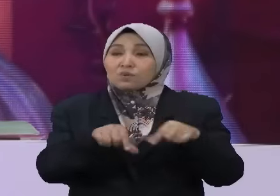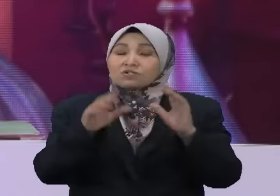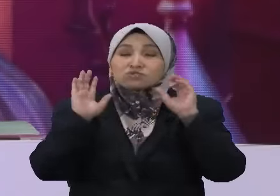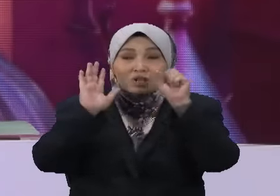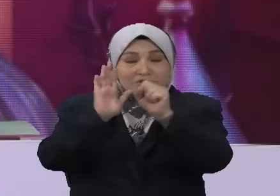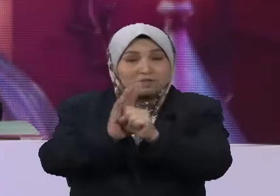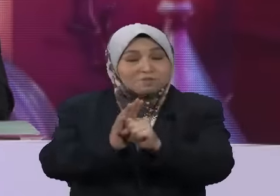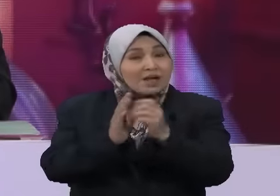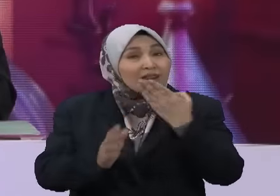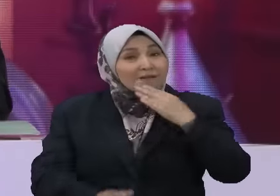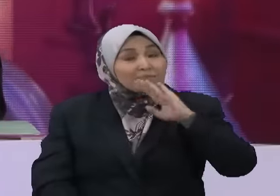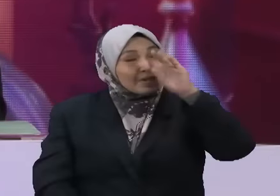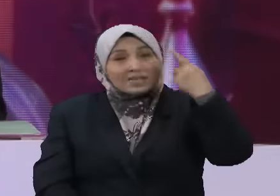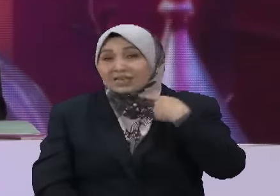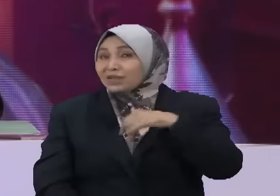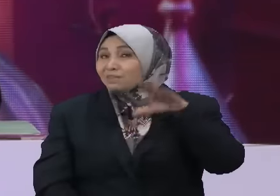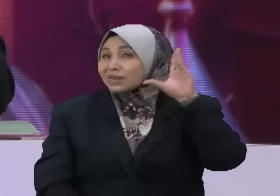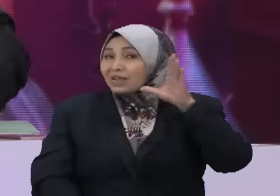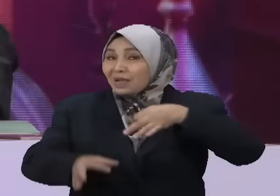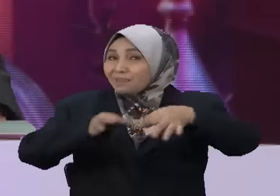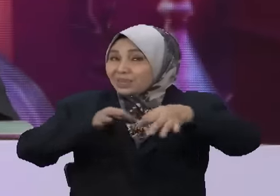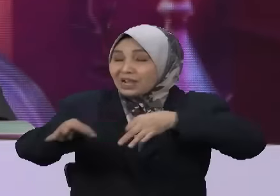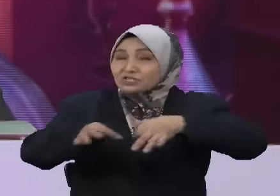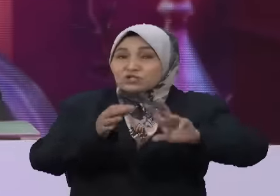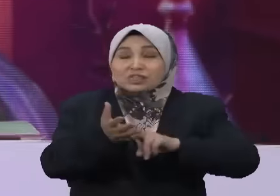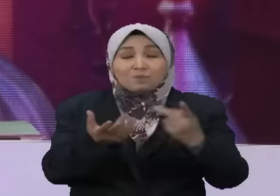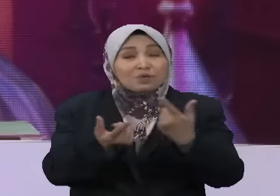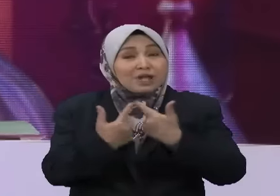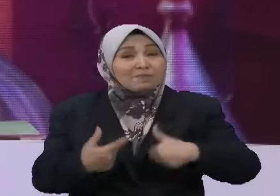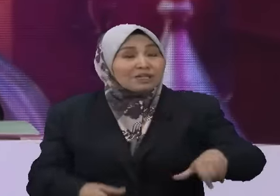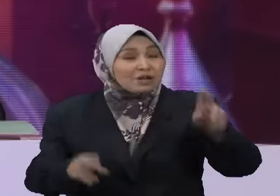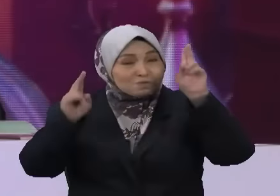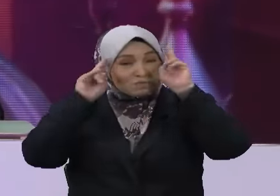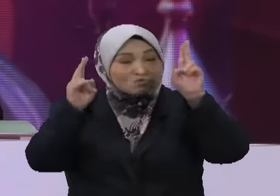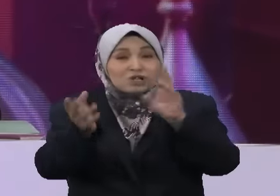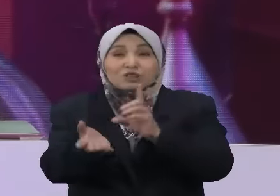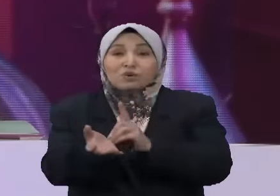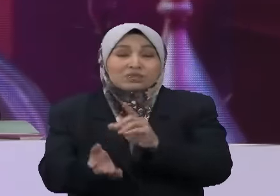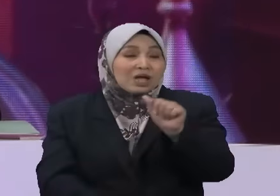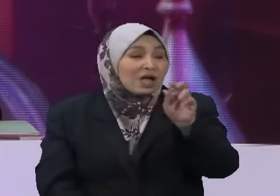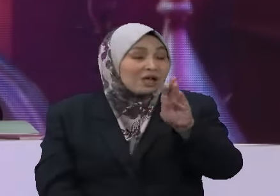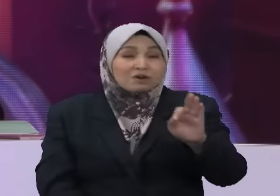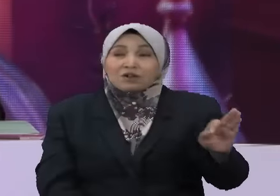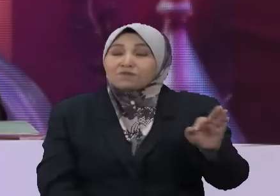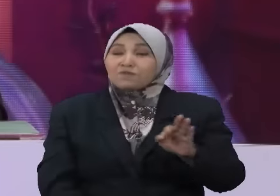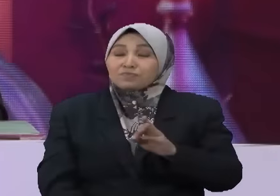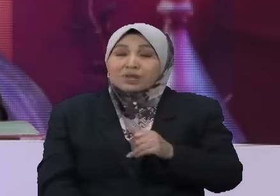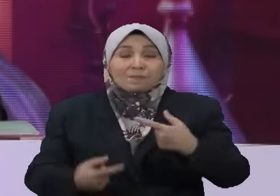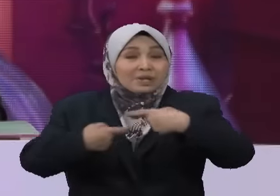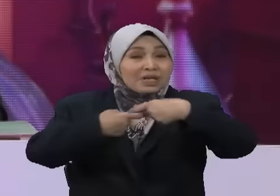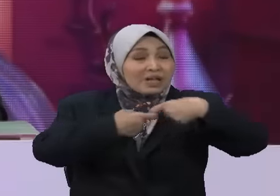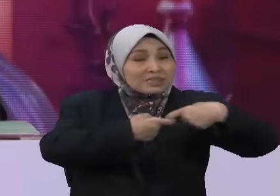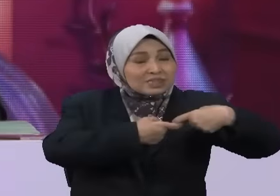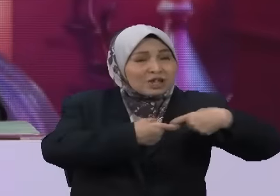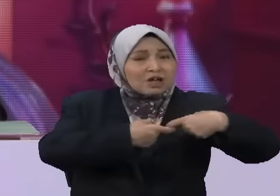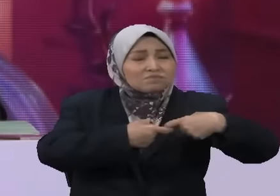dan infak Alhamdulillah kita mendengar kupasan tadabbur daripada al-fadil Ustaz Dr Mad Arif Musa Aa berkaitan Bagaimana